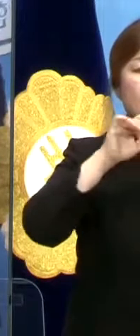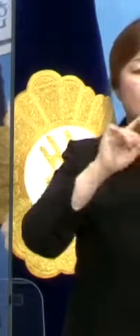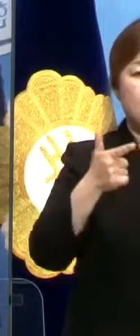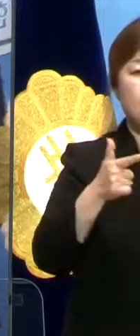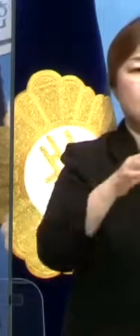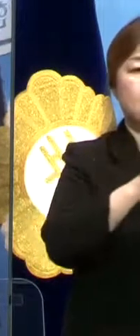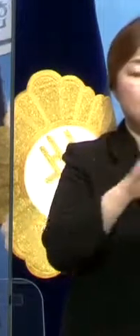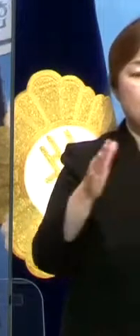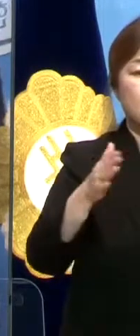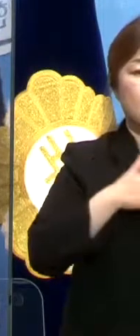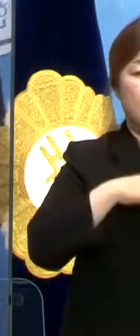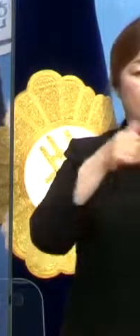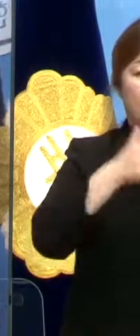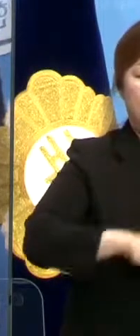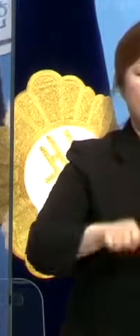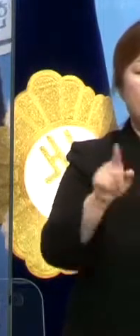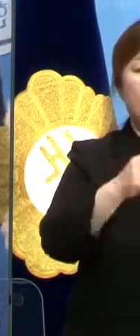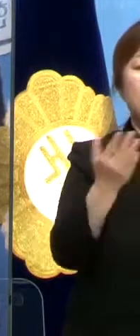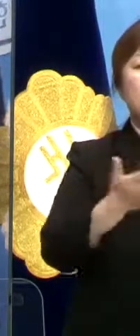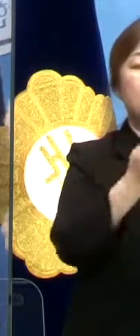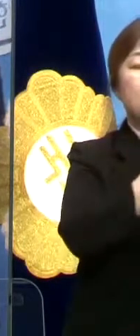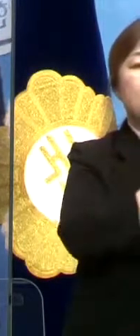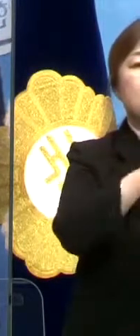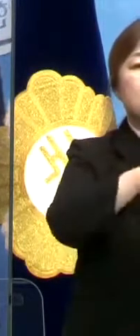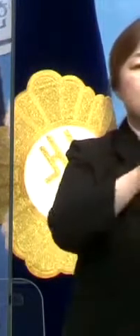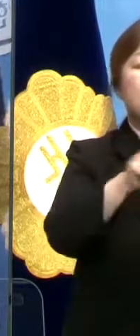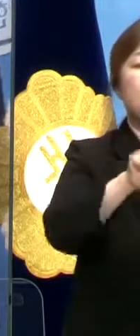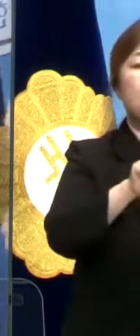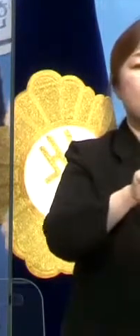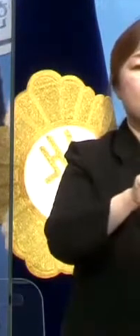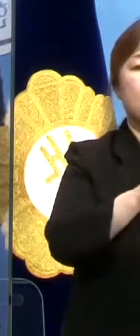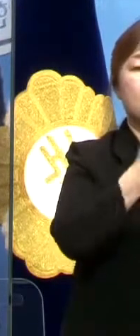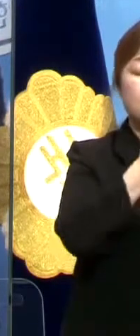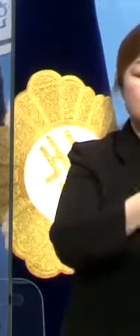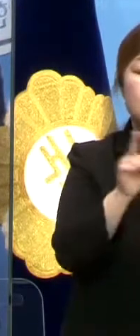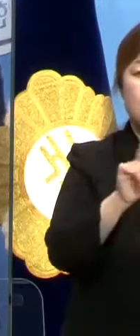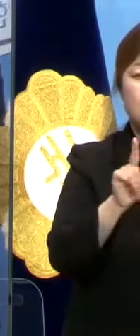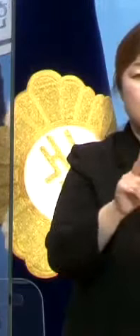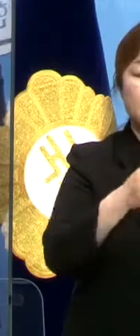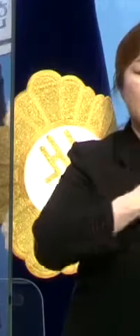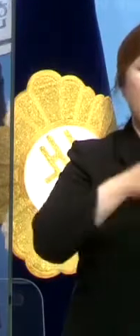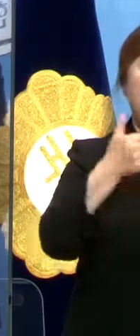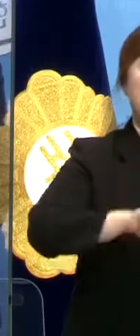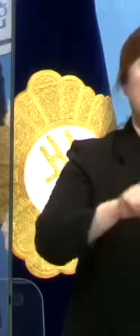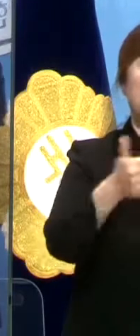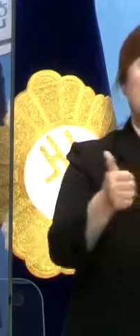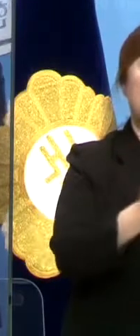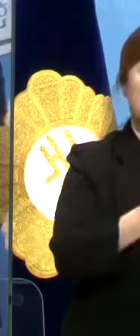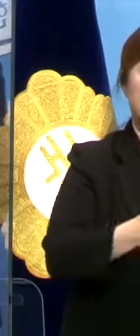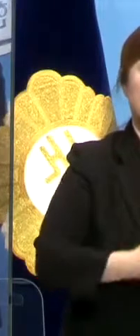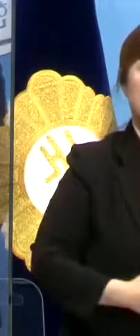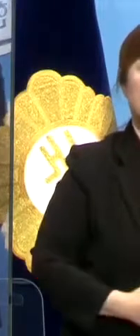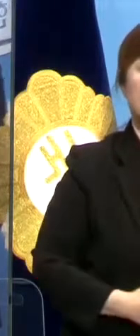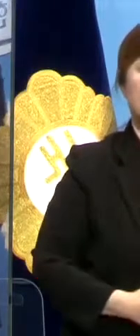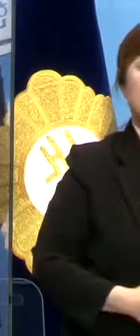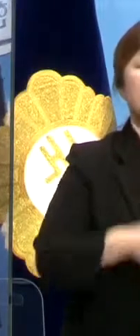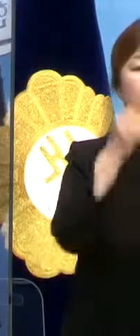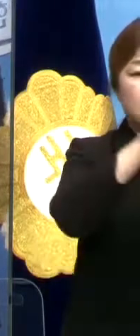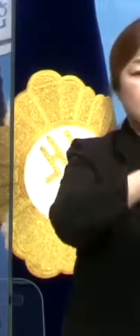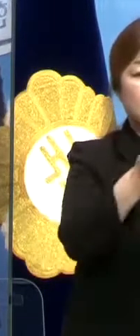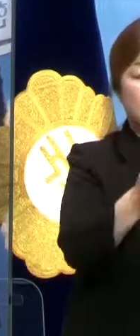우리 득 쭈니가 어떤 일을 했던 알았던 그것이 무엇 때문에 중요합니까 저희 아들이 죽었습니다 그냥